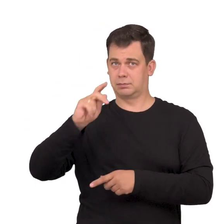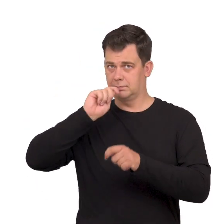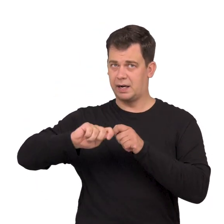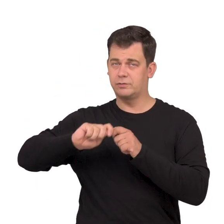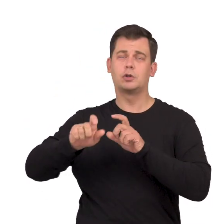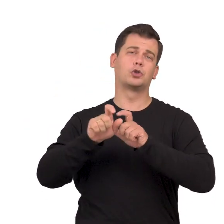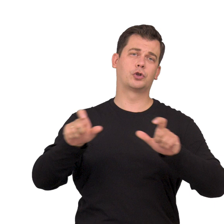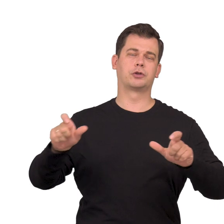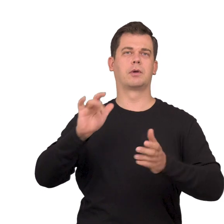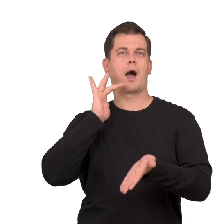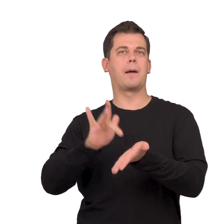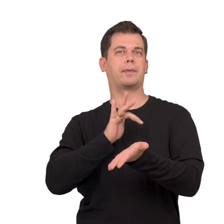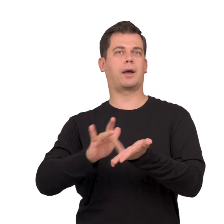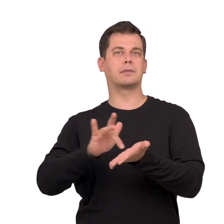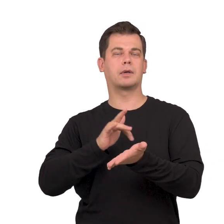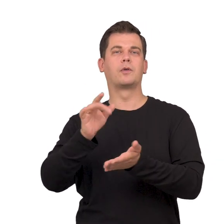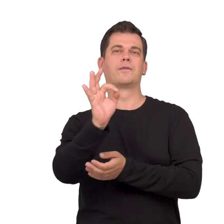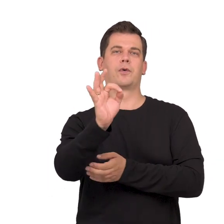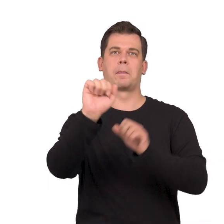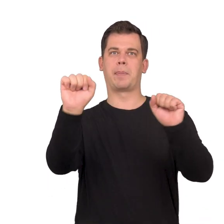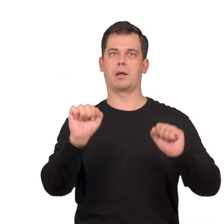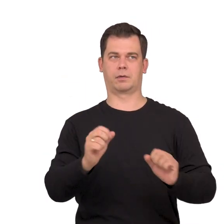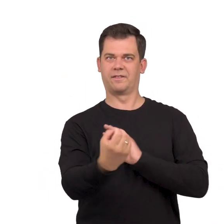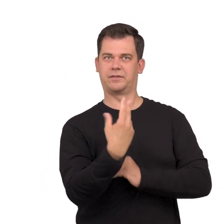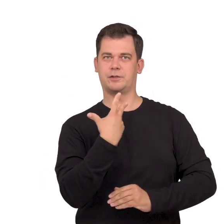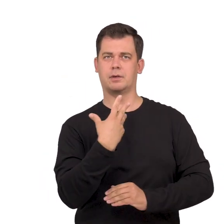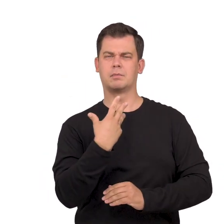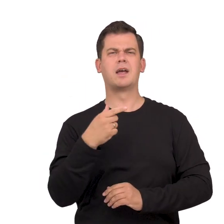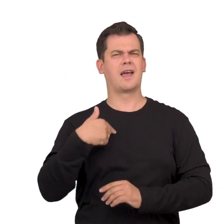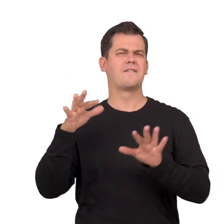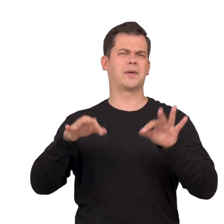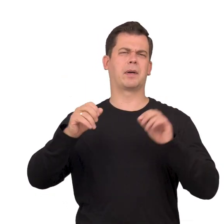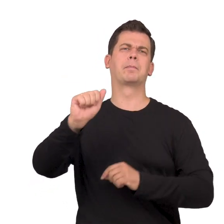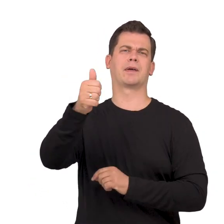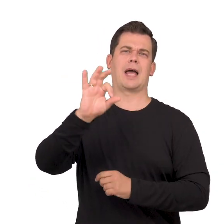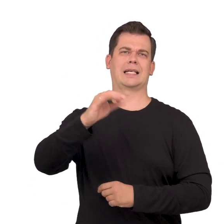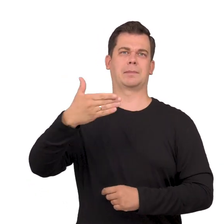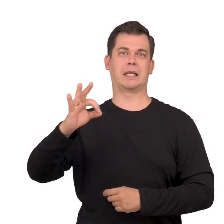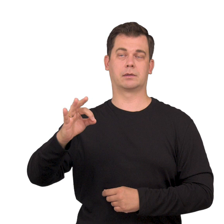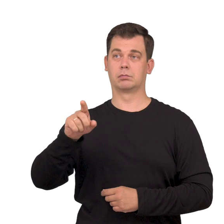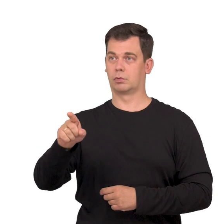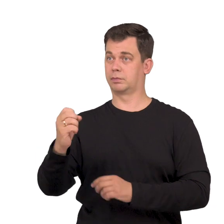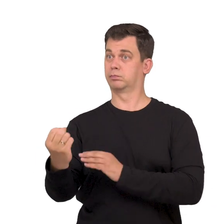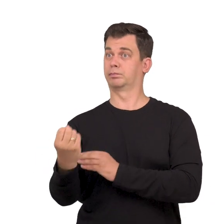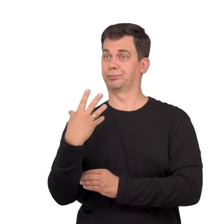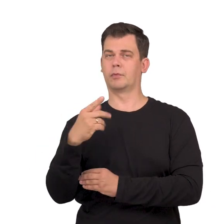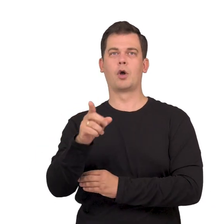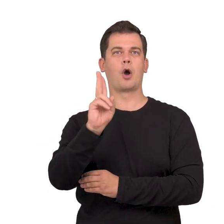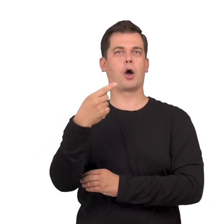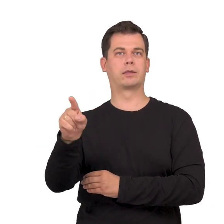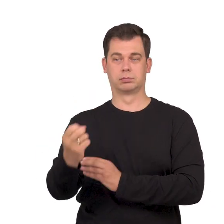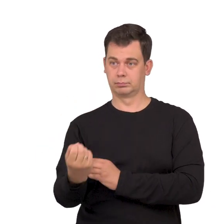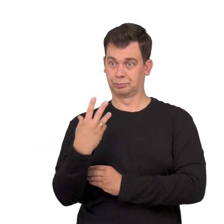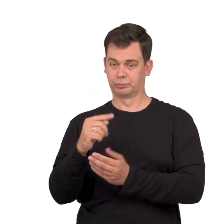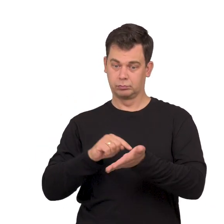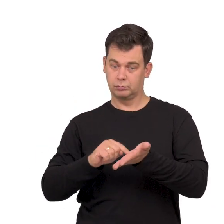SMS-a lub aplikacji mobilnej Twojego banku. Ja wybieram tę pierwszą. Odbieram SMS-a z jednorazowym